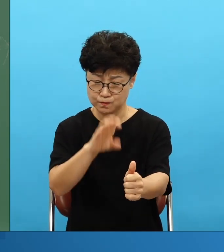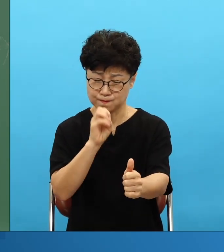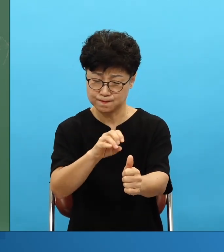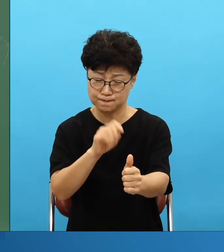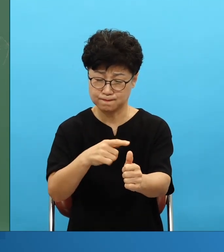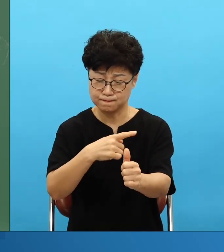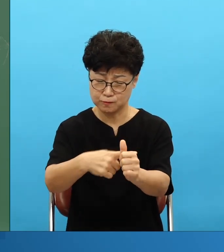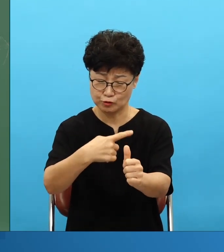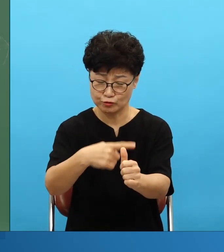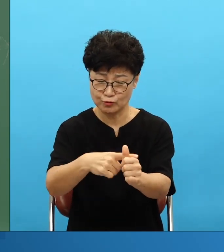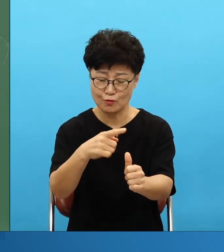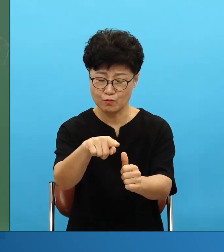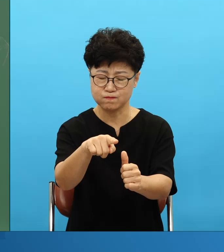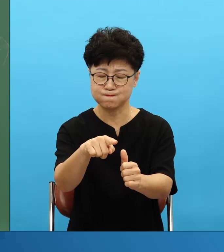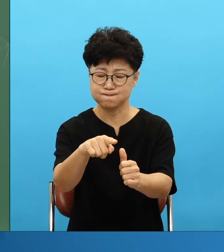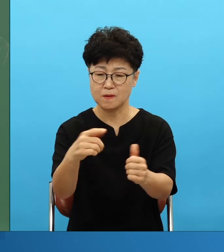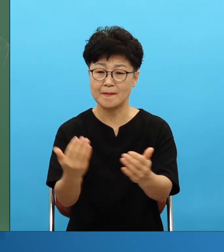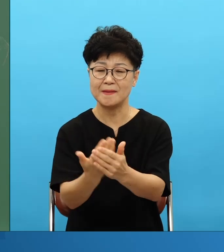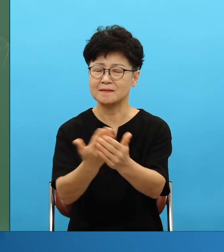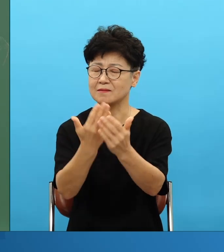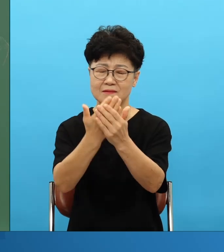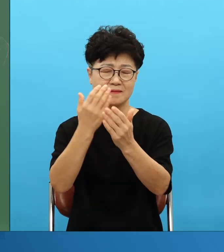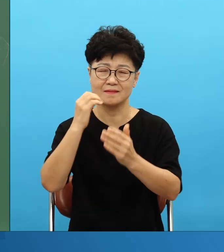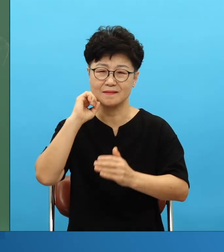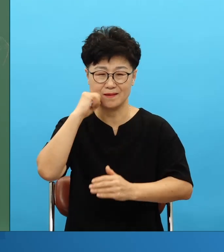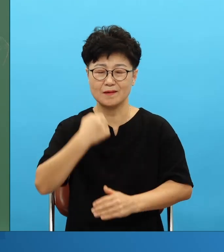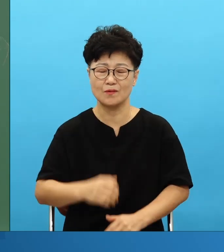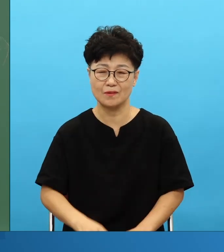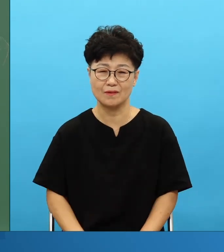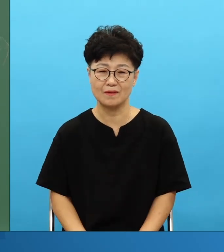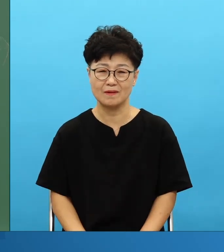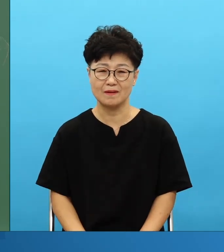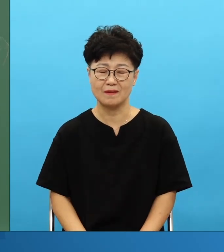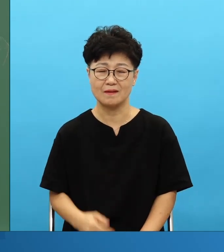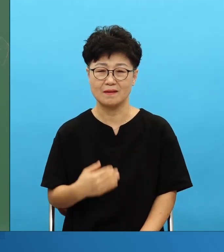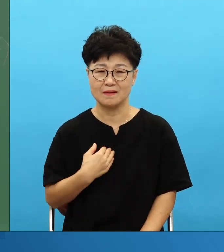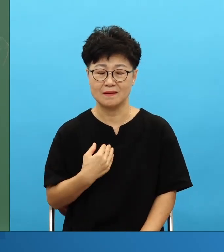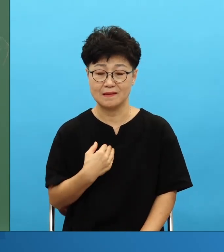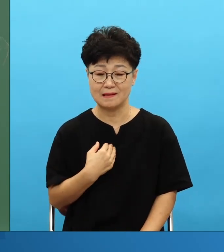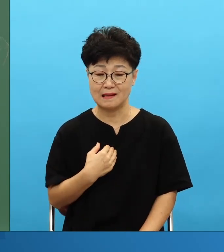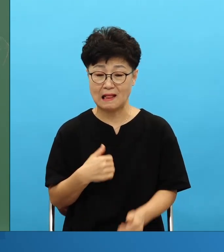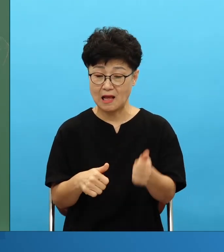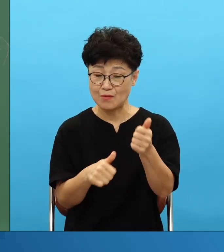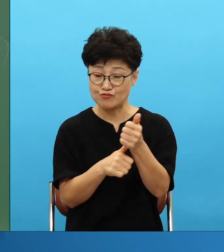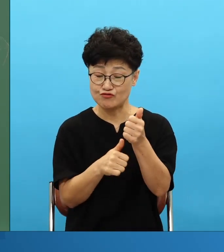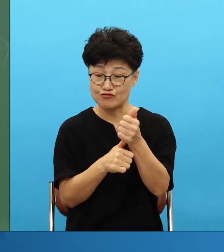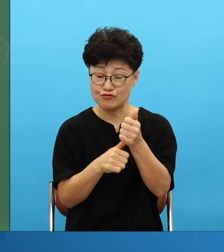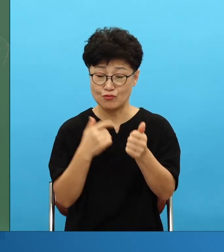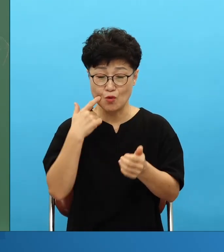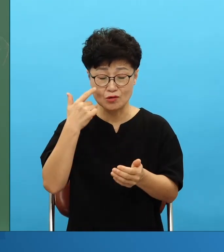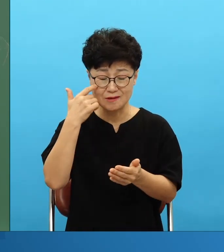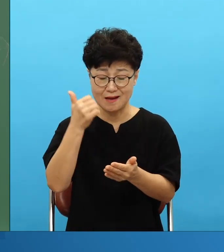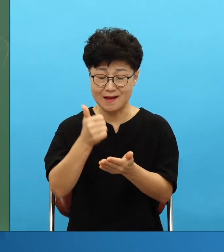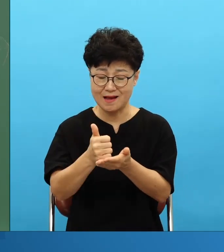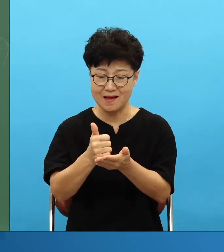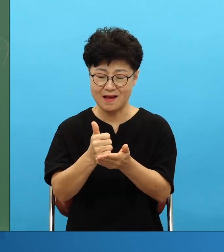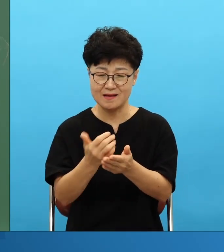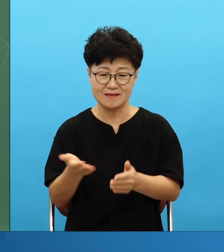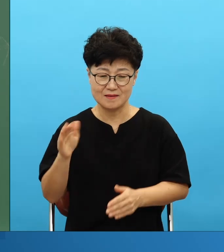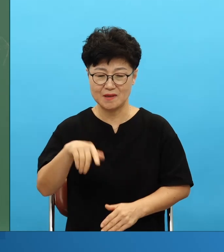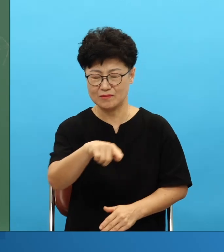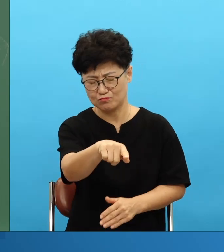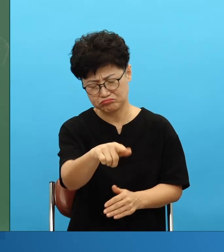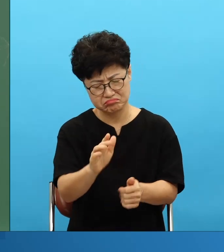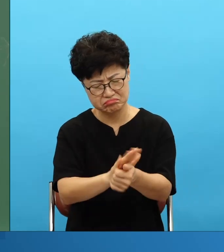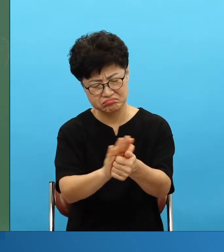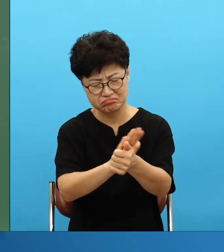more impossible. 제가 부교육자인데 뭐 저게 설득당할 이유도 없고 그런 힘이 제가 없죠. I was just a pastor, and so there had no